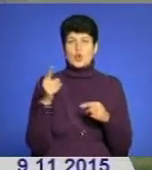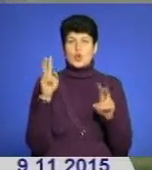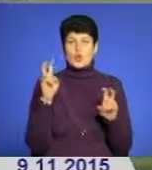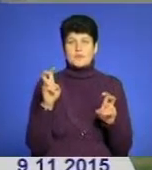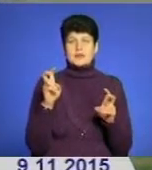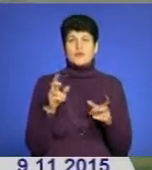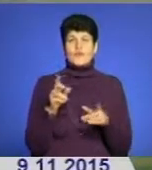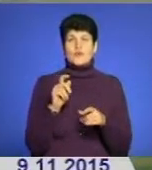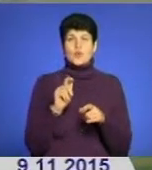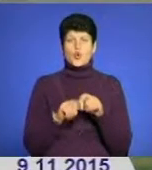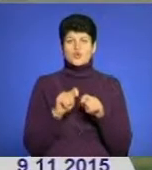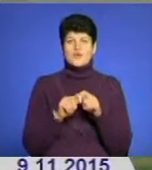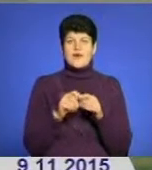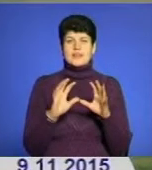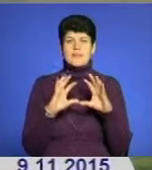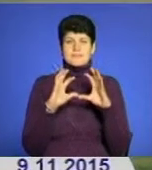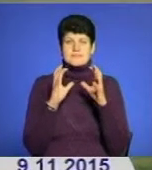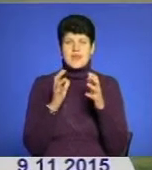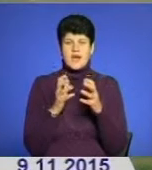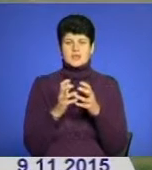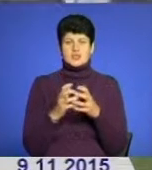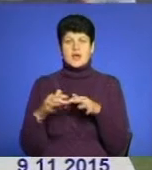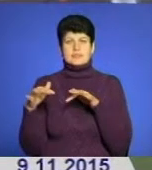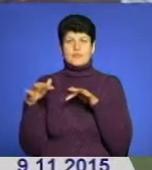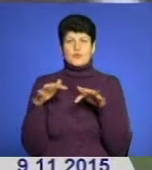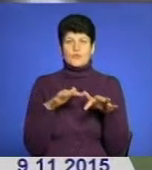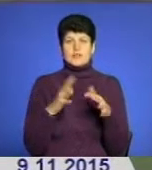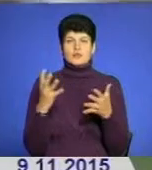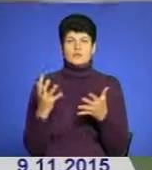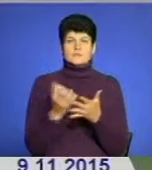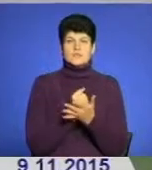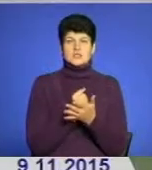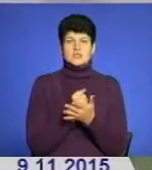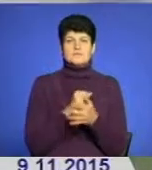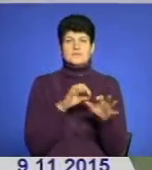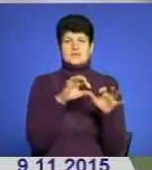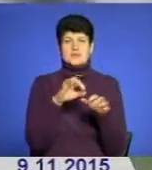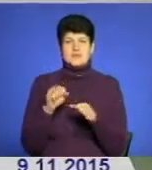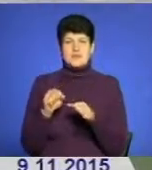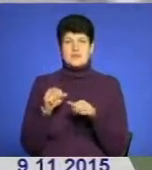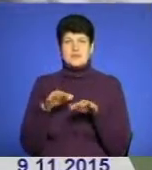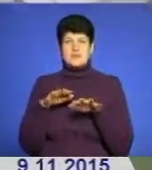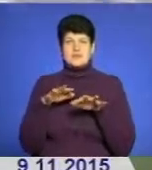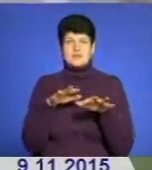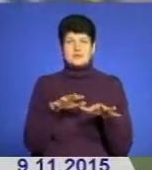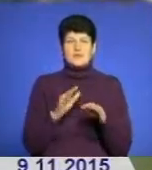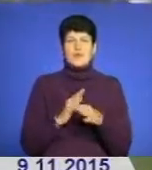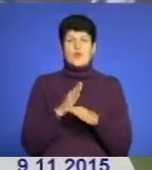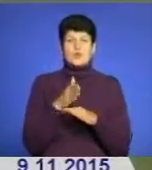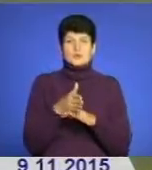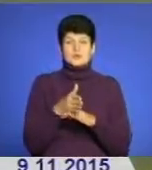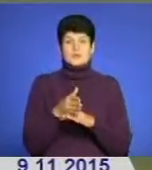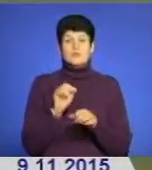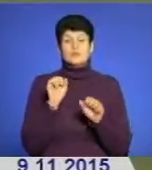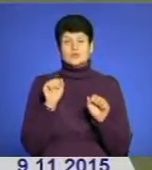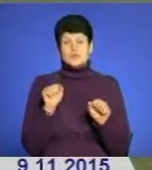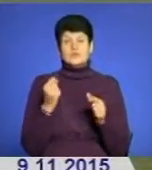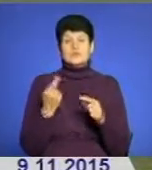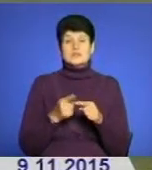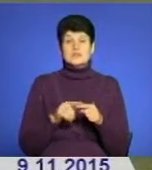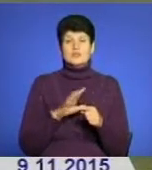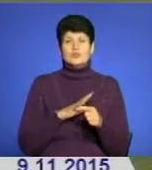суперників контролювали м'яч, гостріше за киян атакували та успішно нейтралізували наступи гостей. Ймовірно, стимулом для реваншу тернополян